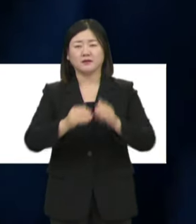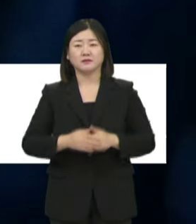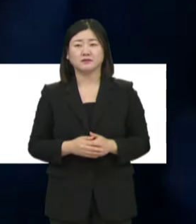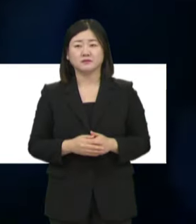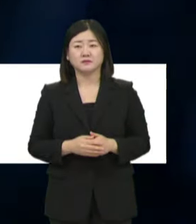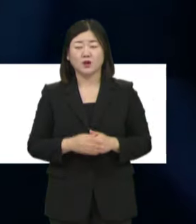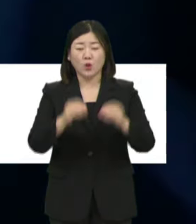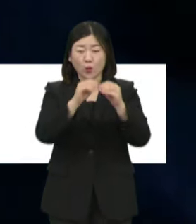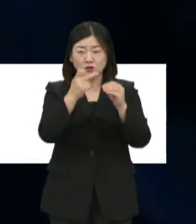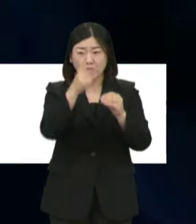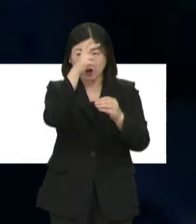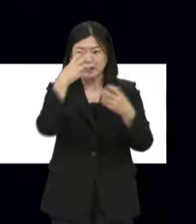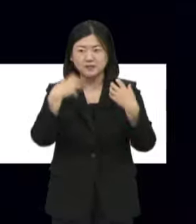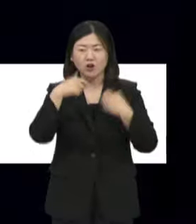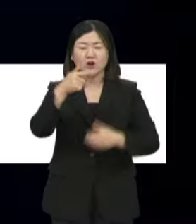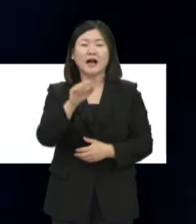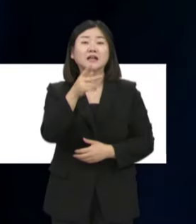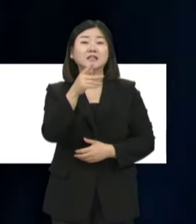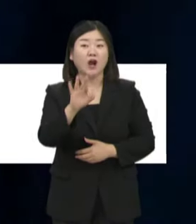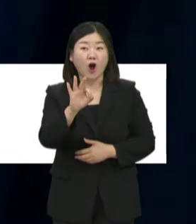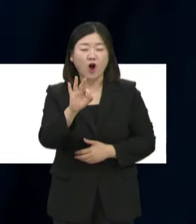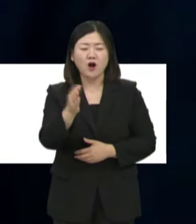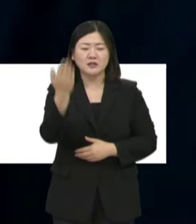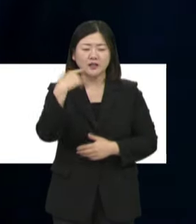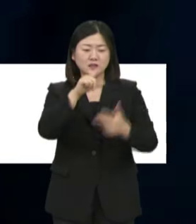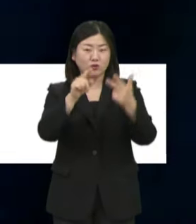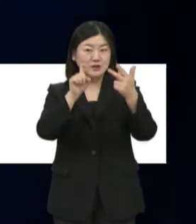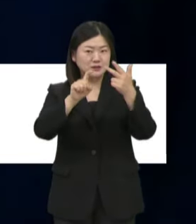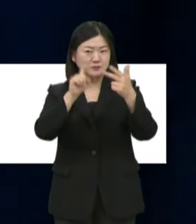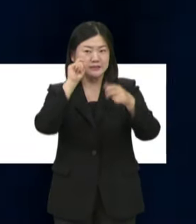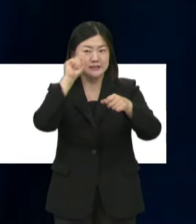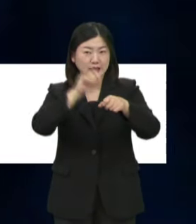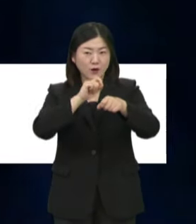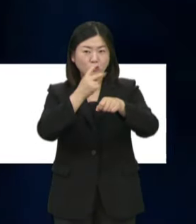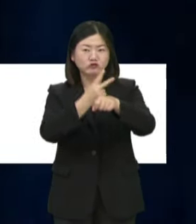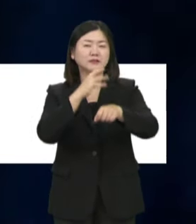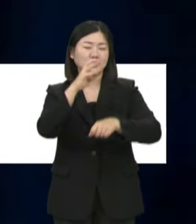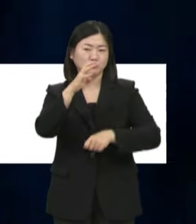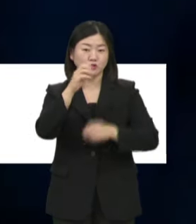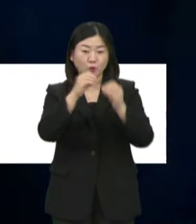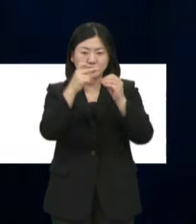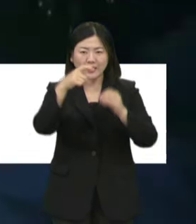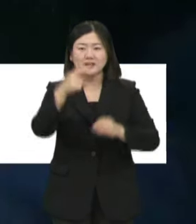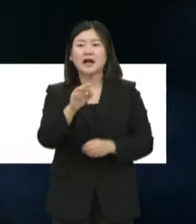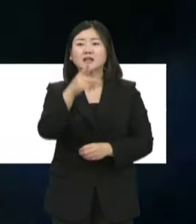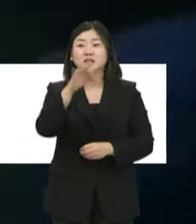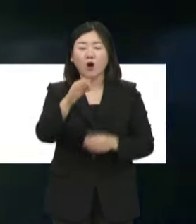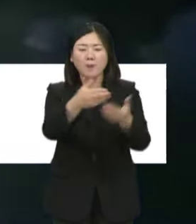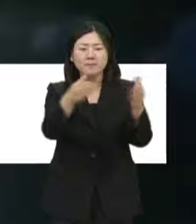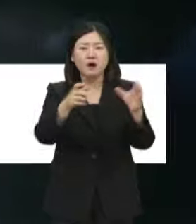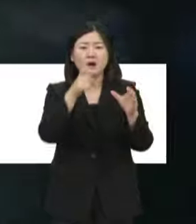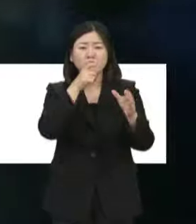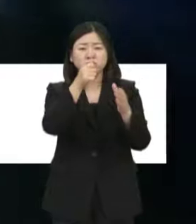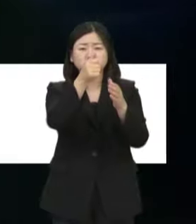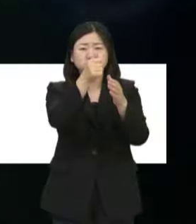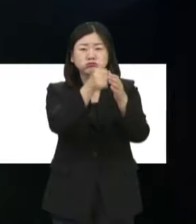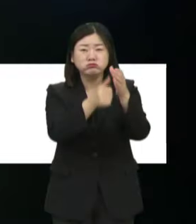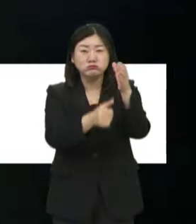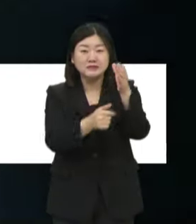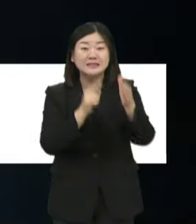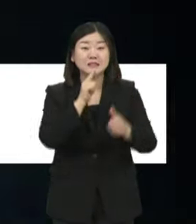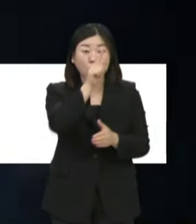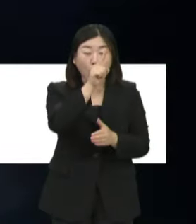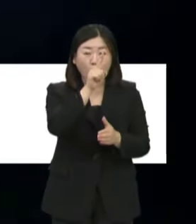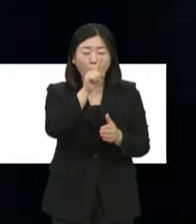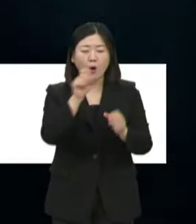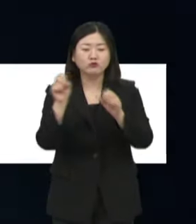알려졌습니다. 논산경찰서 강경지구대는 지난 10일 새벽 2시 40분쯤 논산시 강경읍의 한 마을이 침수되고 있다는